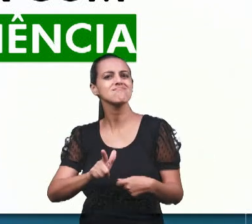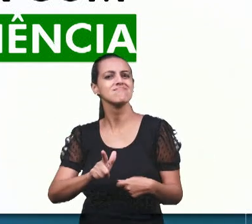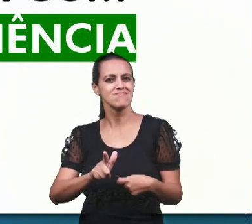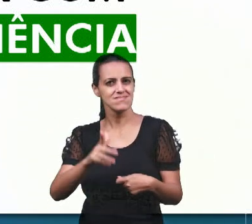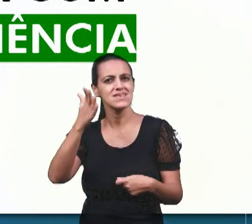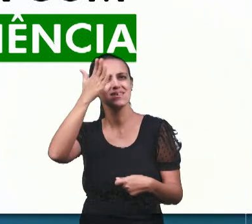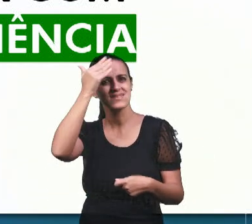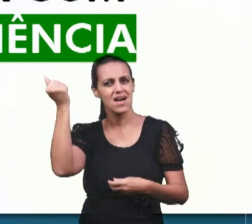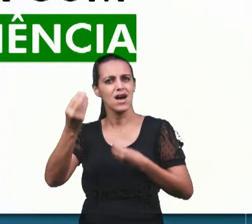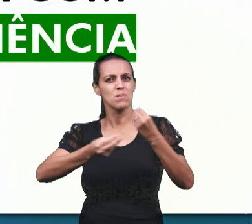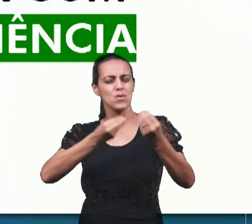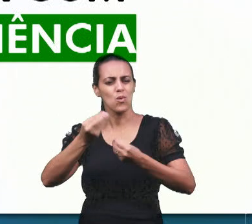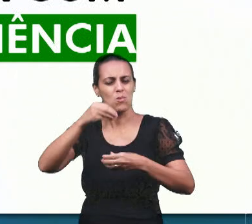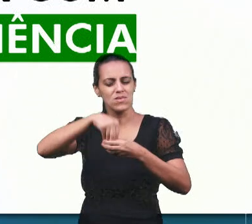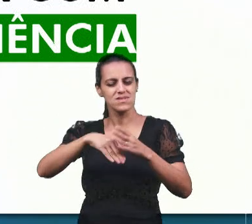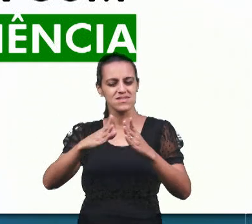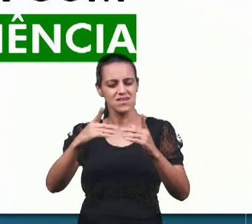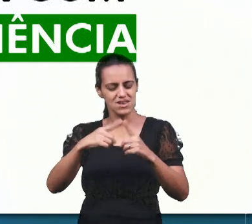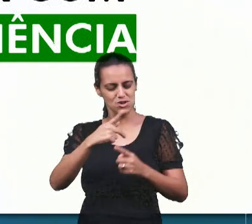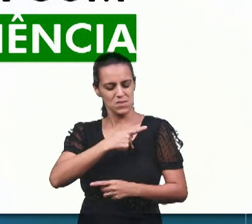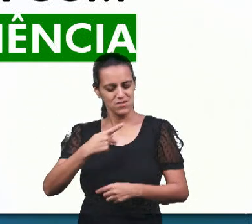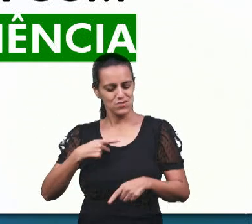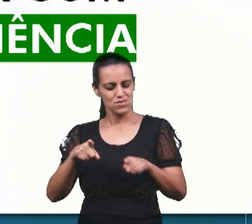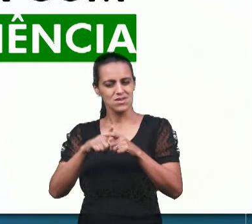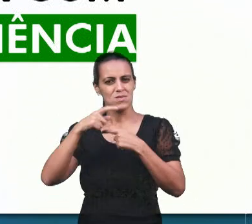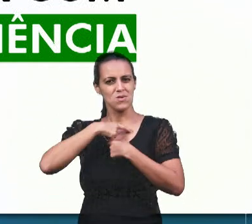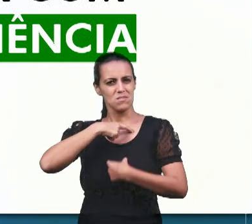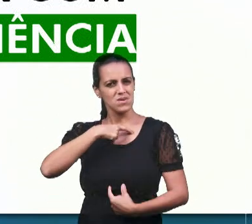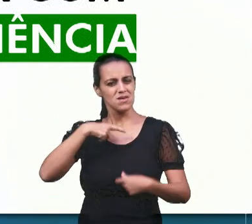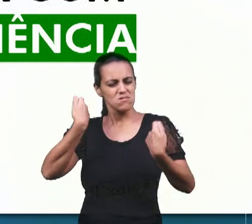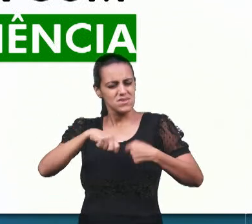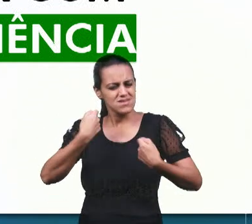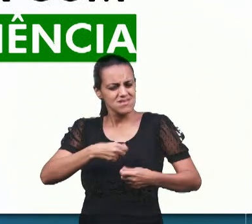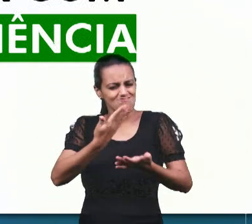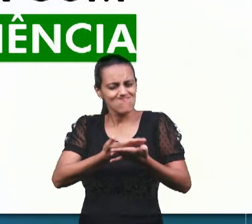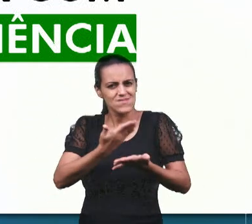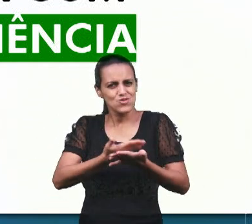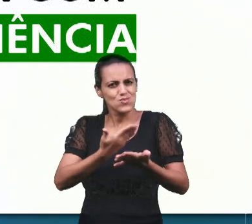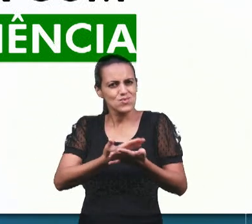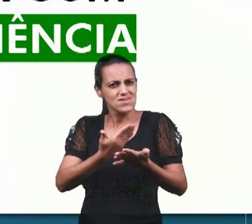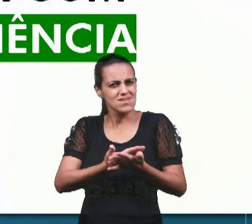la condition de nos pasteurs et ouvriers pour traiter cette thématique